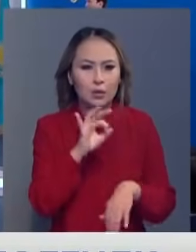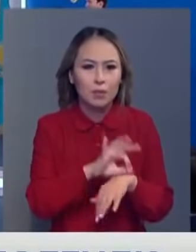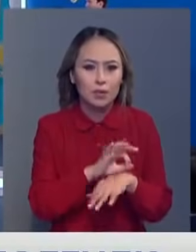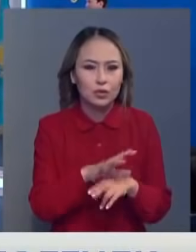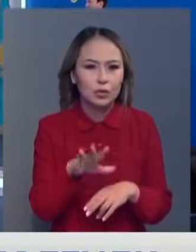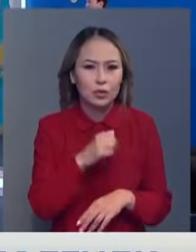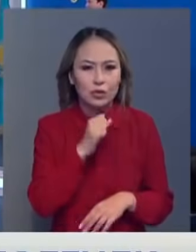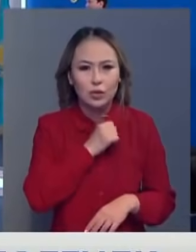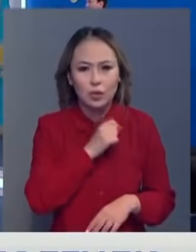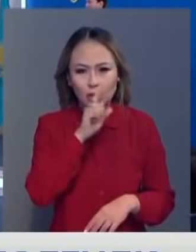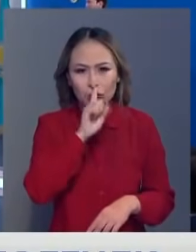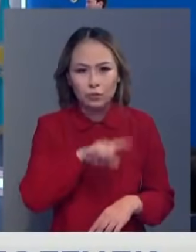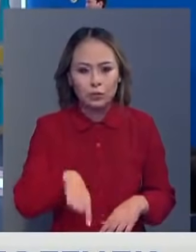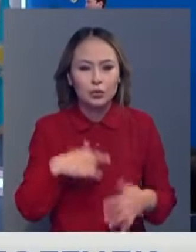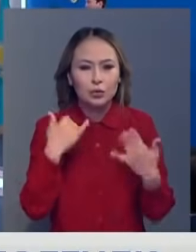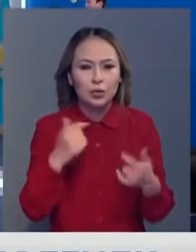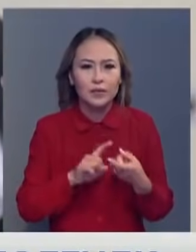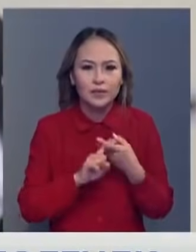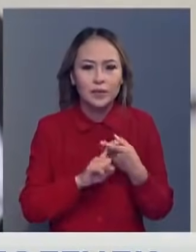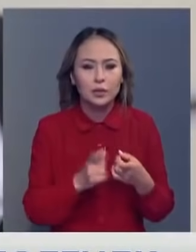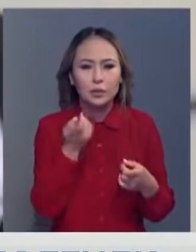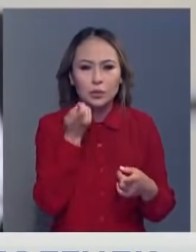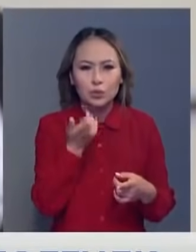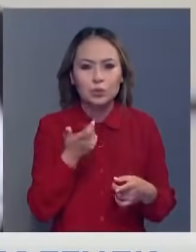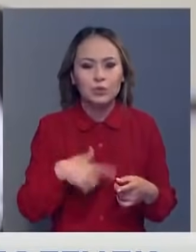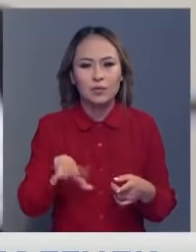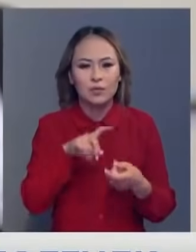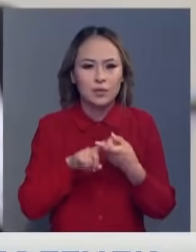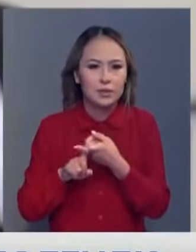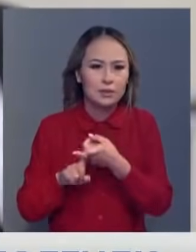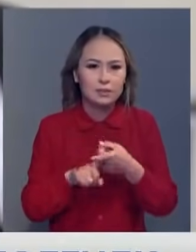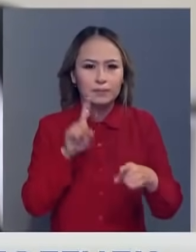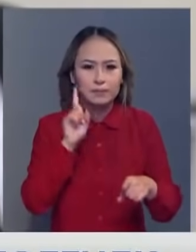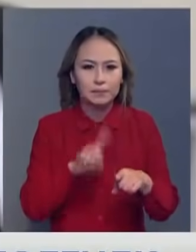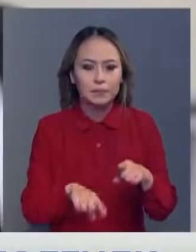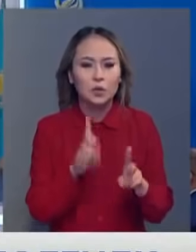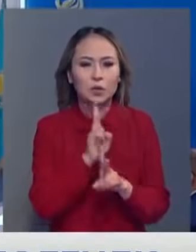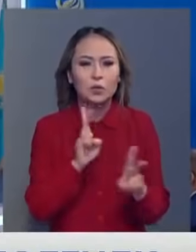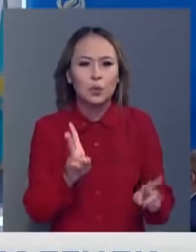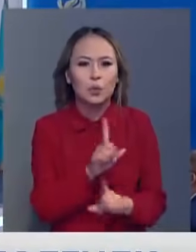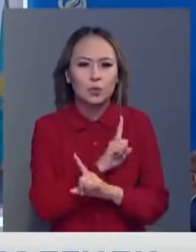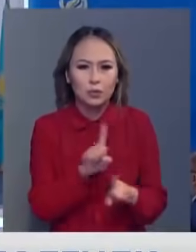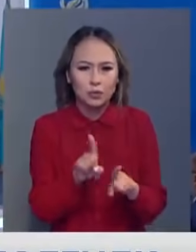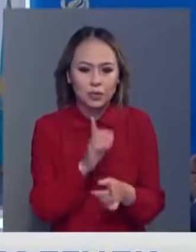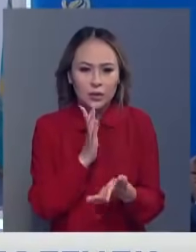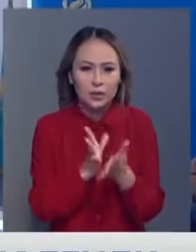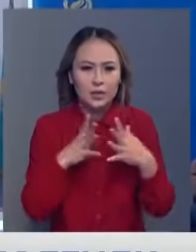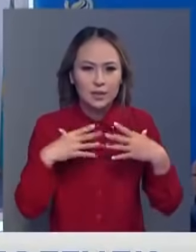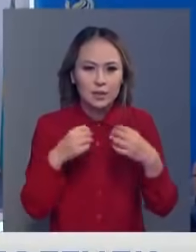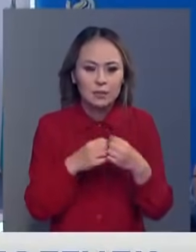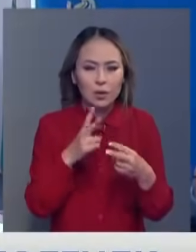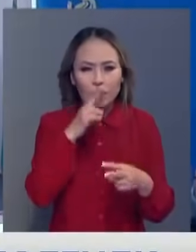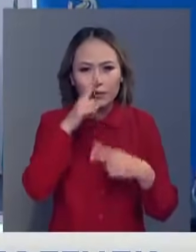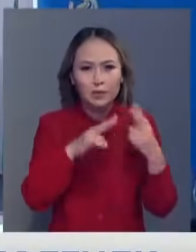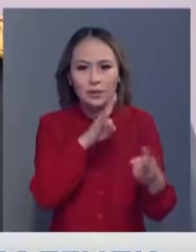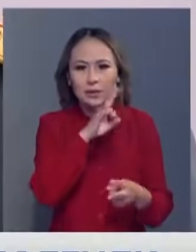ешкім даямайды. Түйнектей ғана вирус тату тұрғандарды жыраққа жіберген кездерде кездеседі. Отбасын айлап